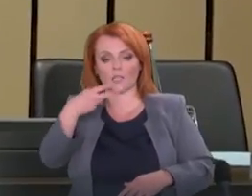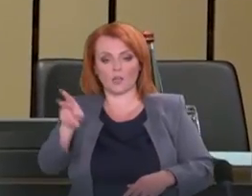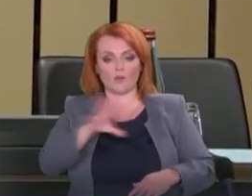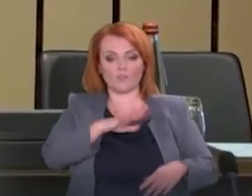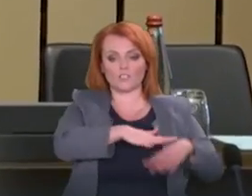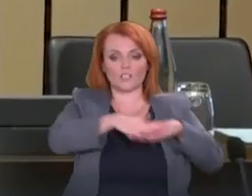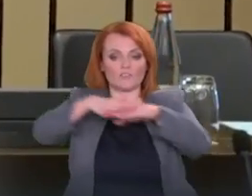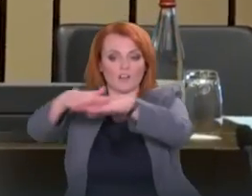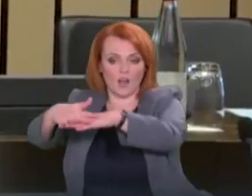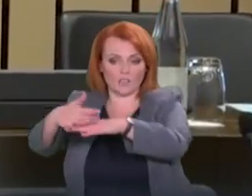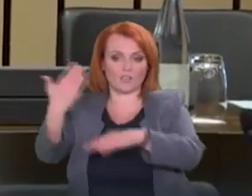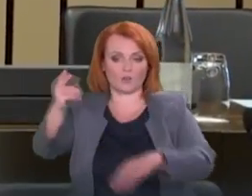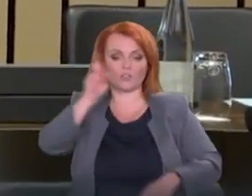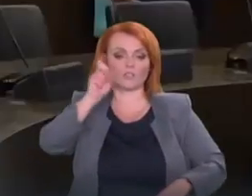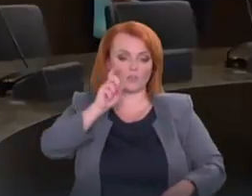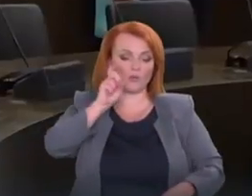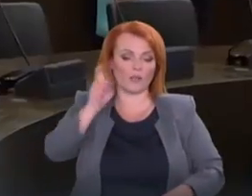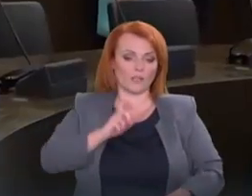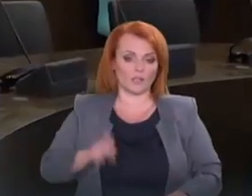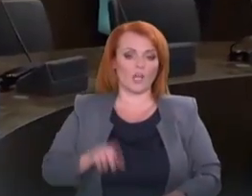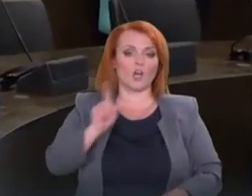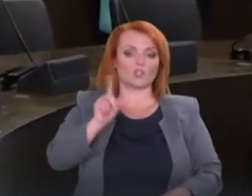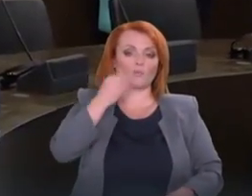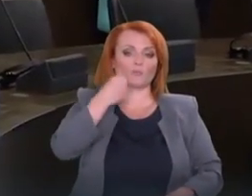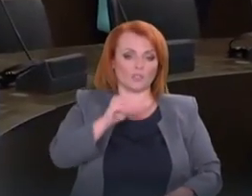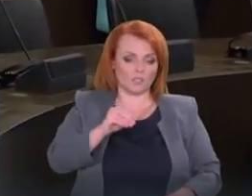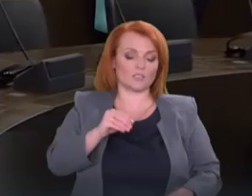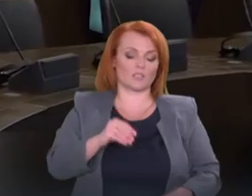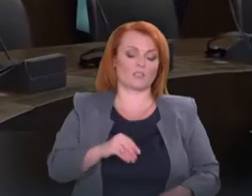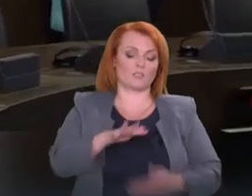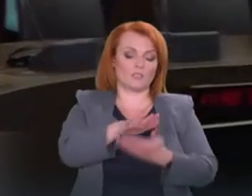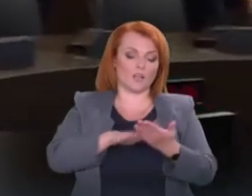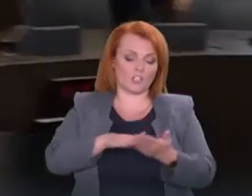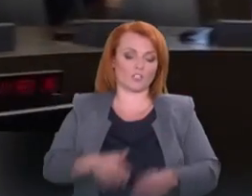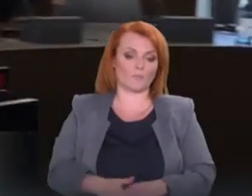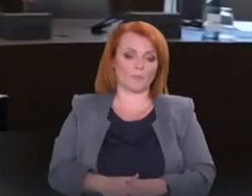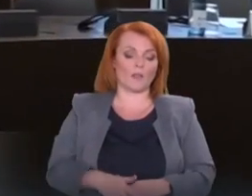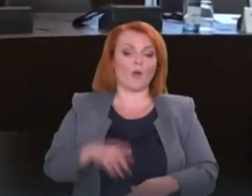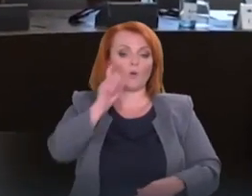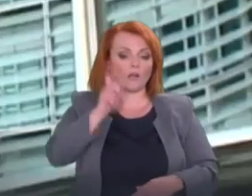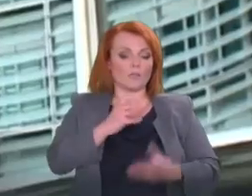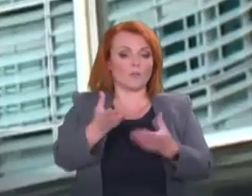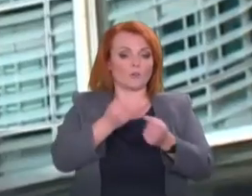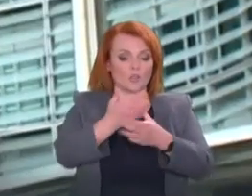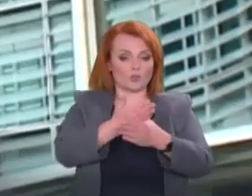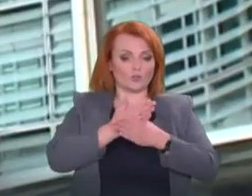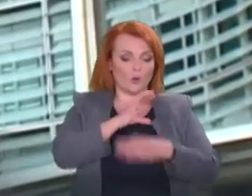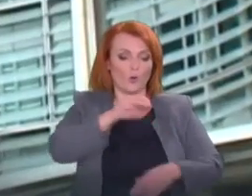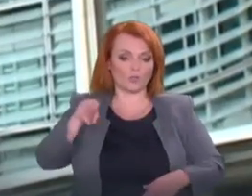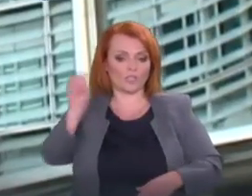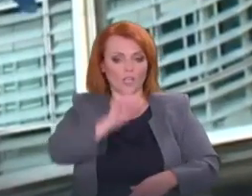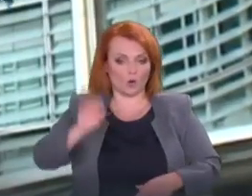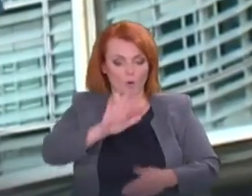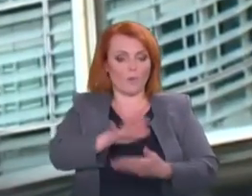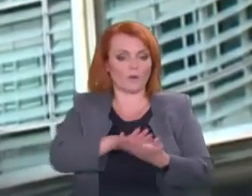transferate, ceea ce a dus la apeluri de a îmbunătăți modul în care Ucraina, devastată de război, primește ajutor de la Uniunea Europeană. La